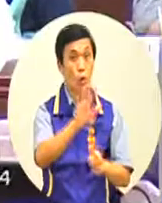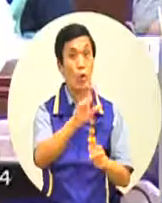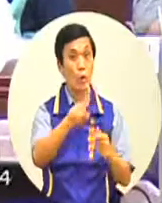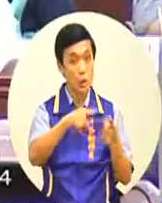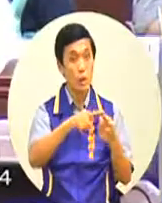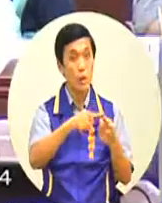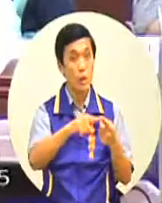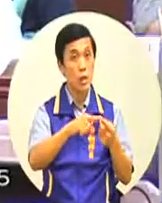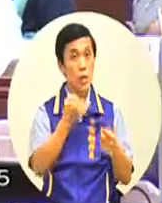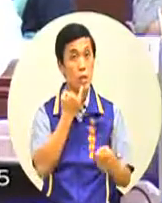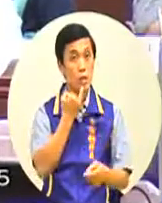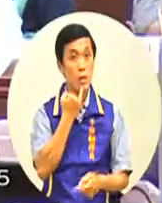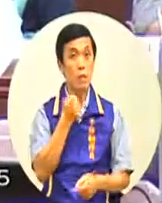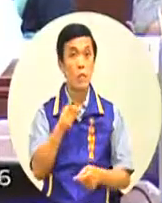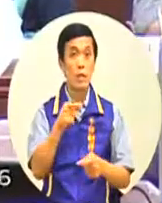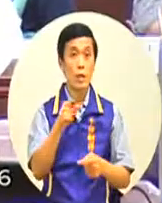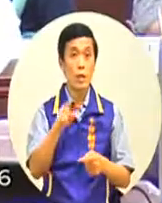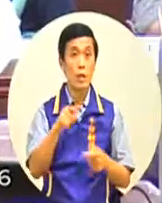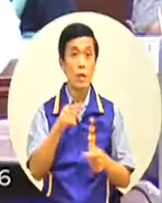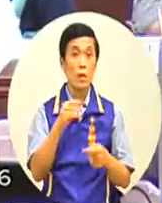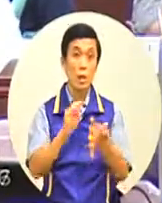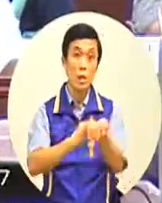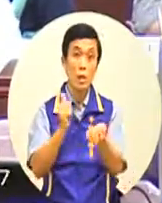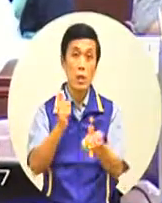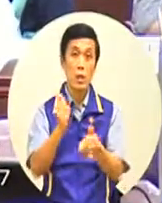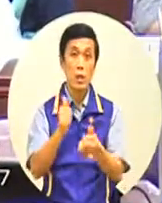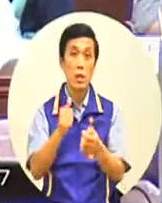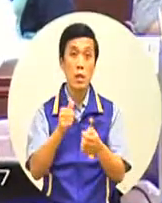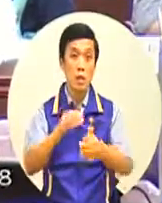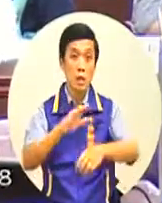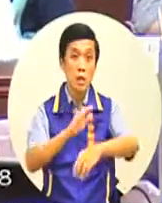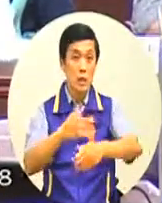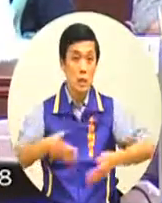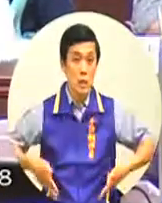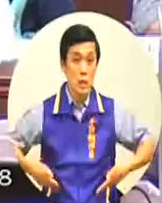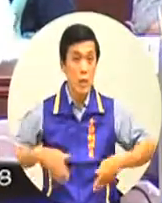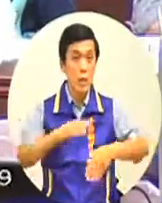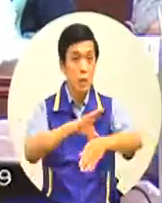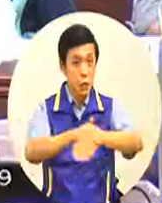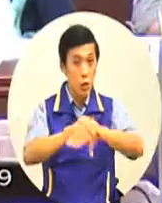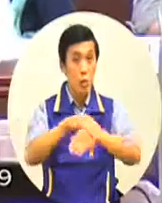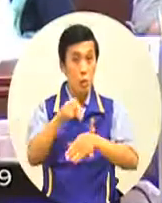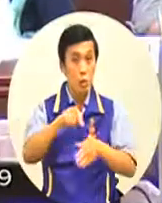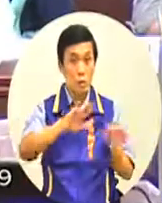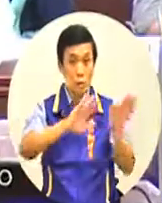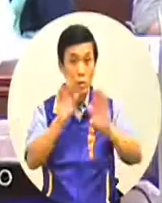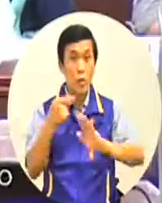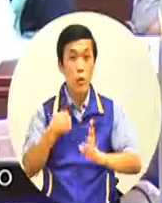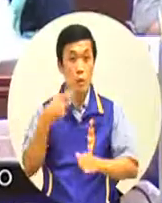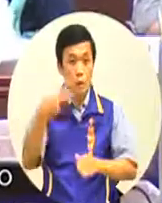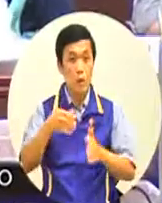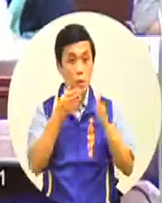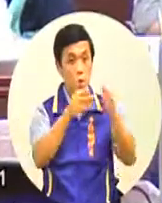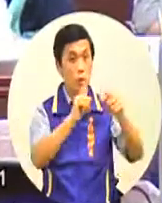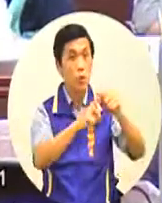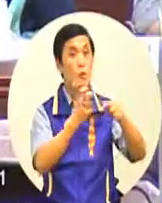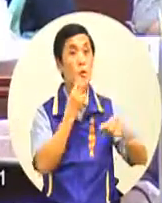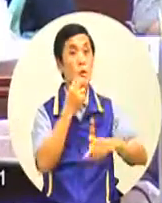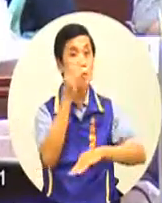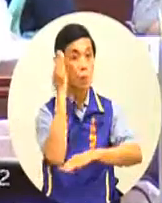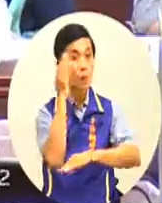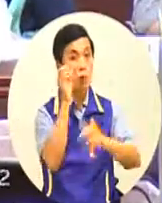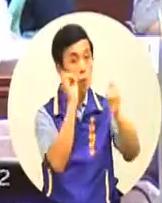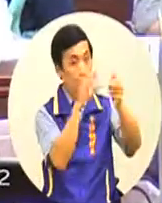啦，医生该做病差讲。 急救的这个部分，我们再跟中央再反映一次。那如